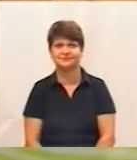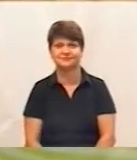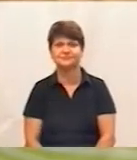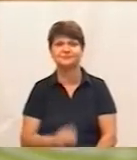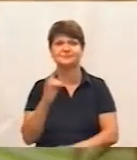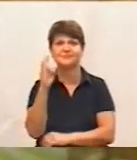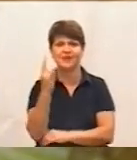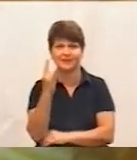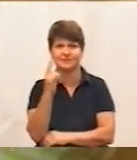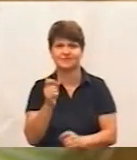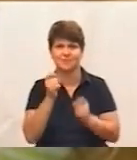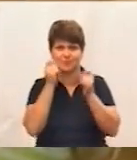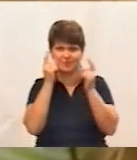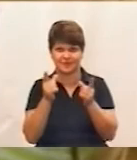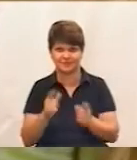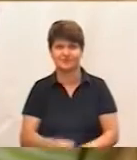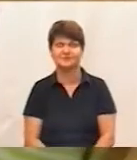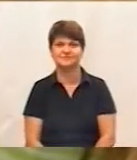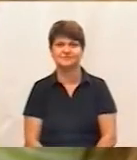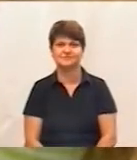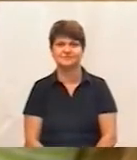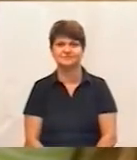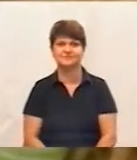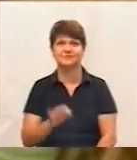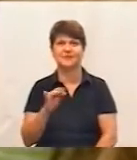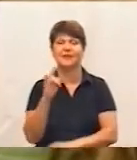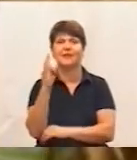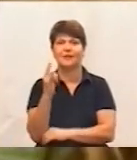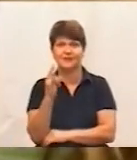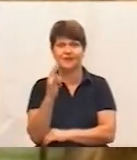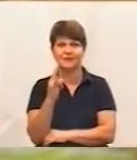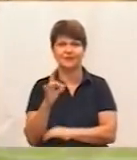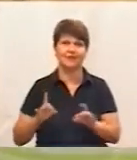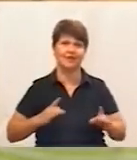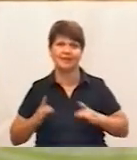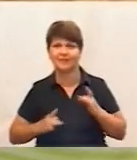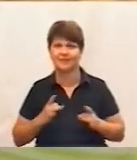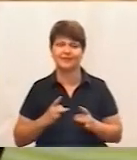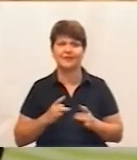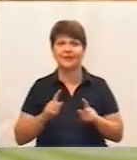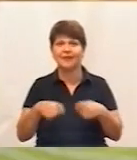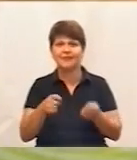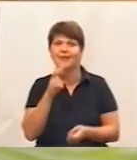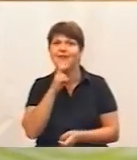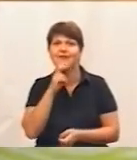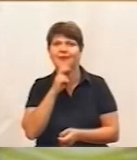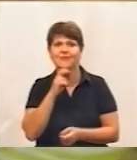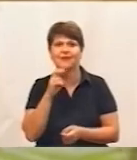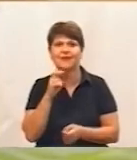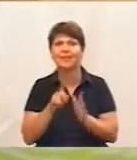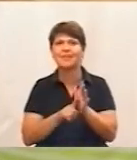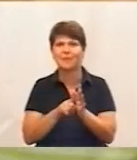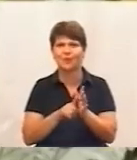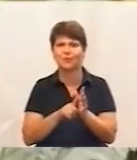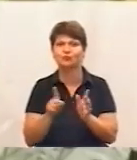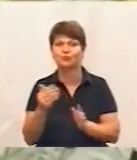спить, лялечка прокинулась. І лялечка закапризувала, тому що їй дали каву не тої температури, що